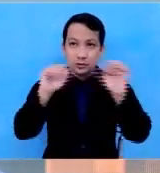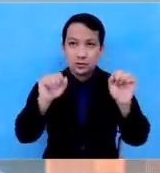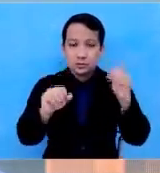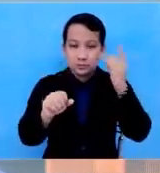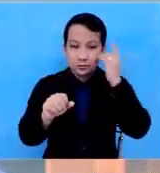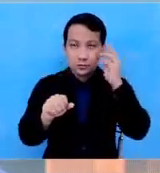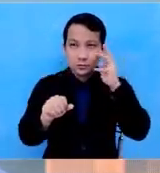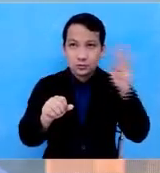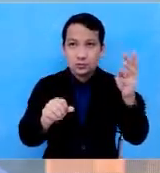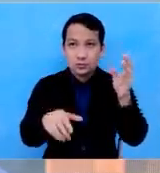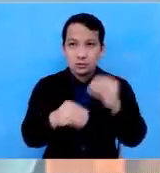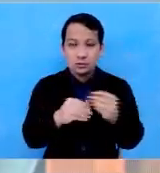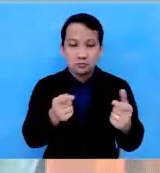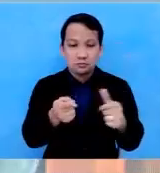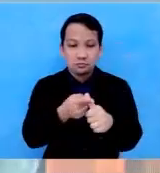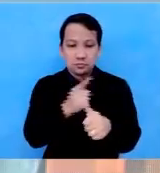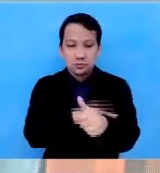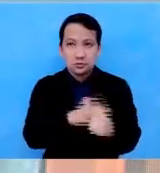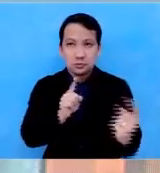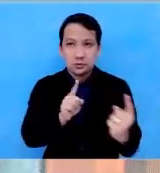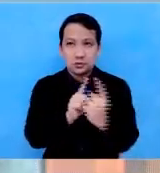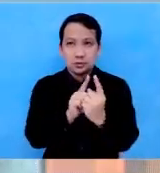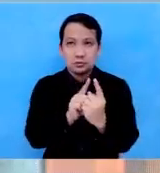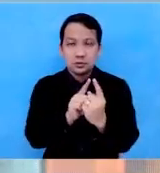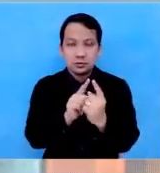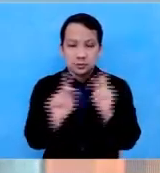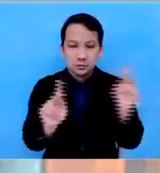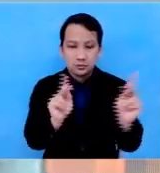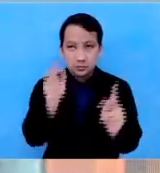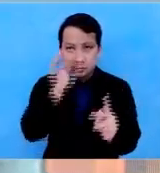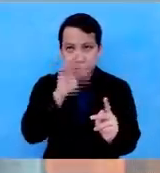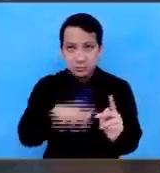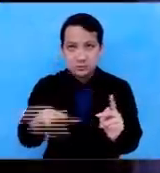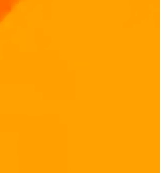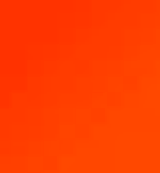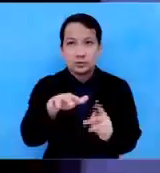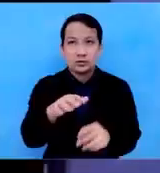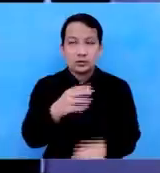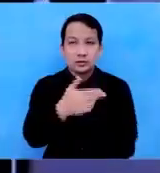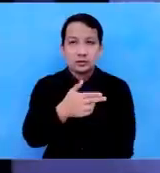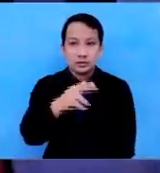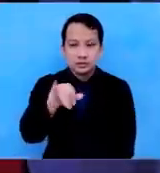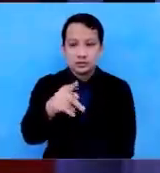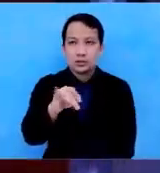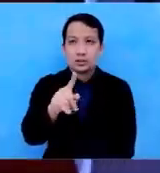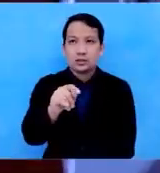sa Jakarta. Nasa frontline ng balitang yan si Maricel Halim.